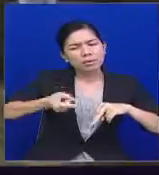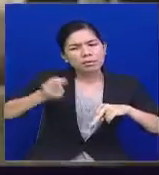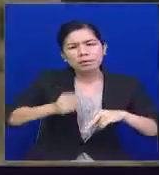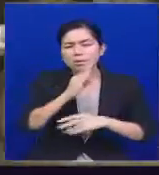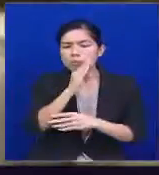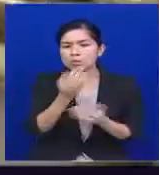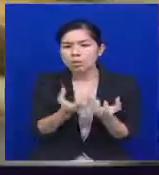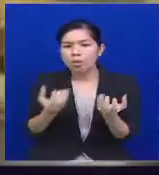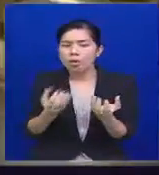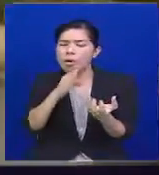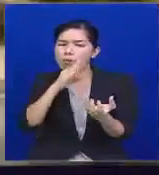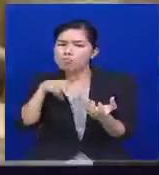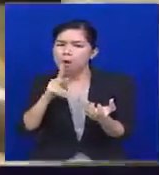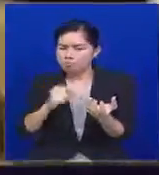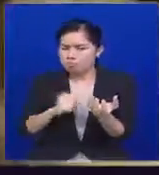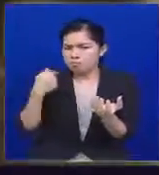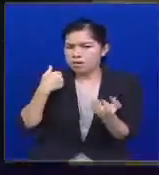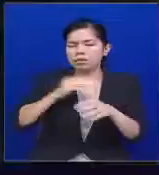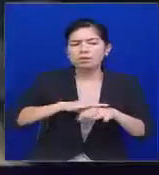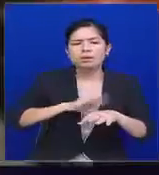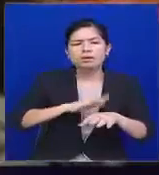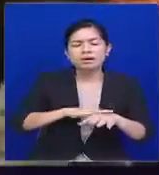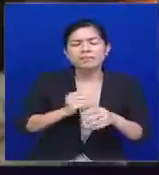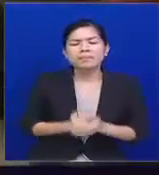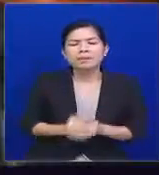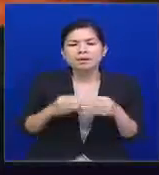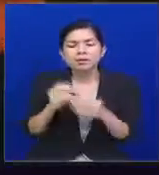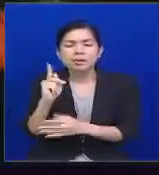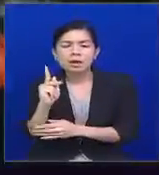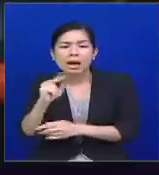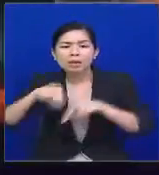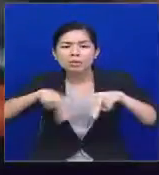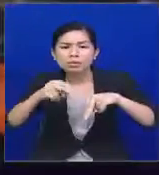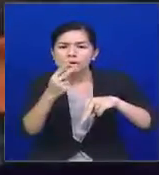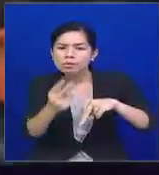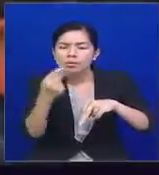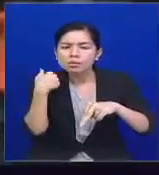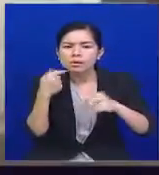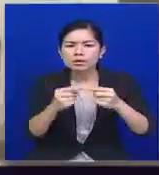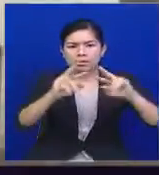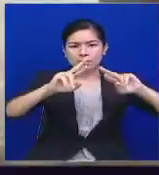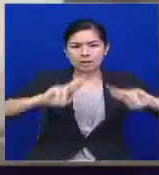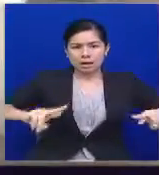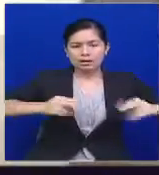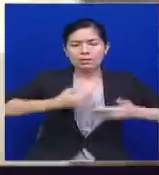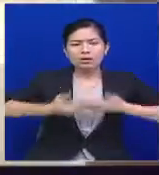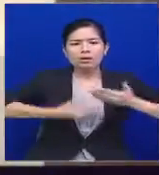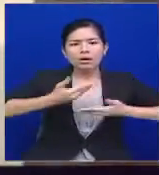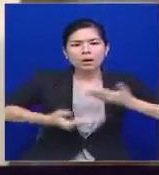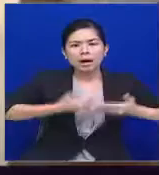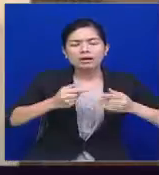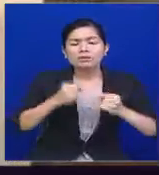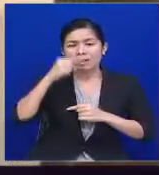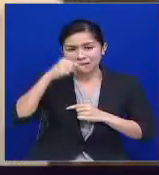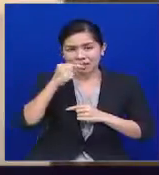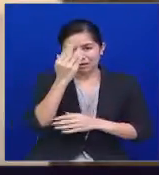การตักเตือนกันอยู่แล้วและการลงพื้นที่ตลาดไทยเพื่อทำการตรวจสอบร้านจำหน่ายกะปิในครั้งนี้ครับเกิดขึ้นหลังจากที่แม่ค้าขายอาหารตามสั่งย่านหอ